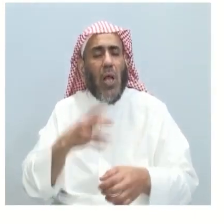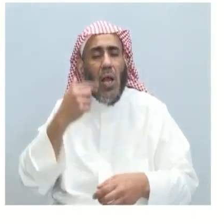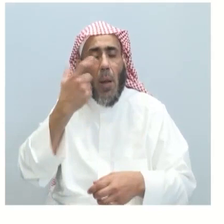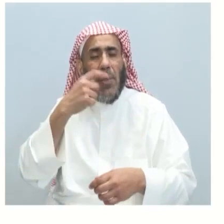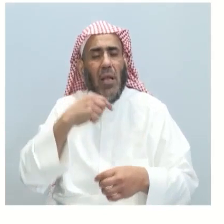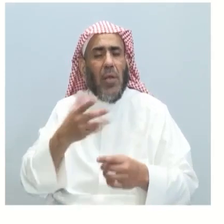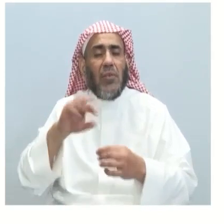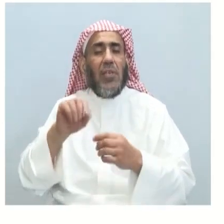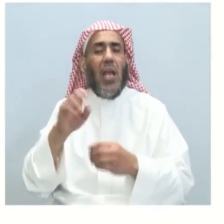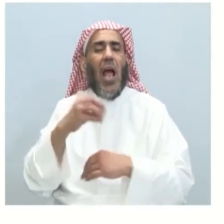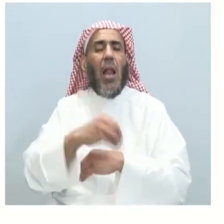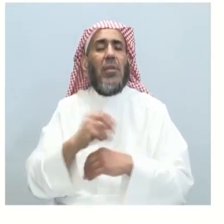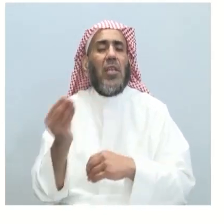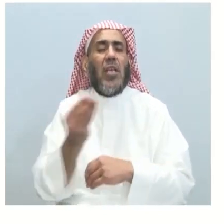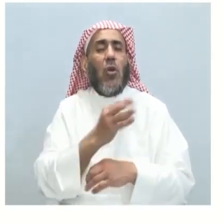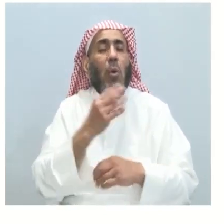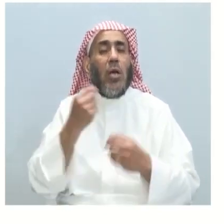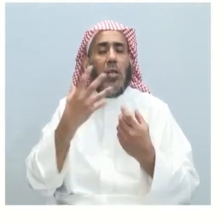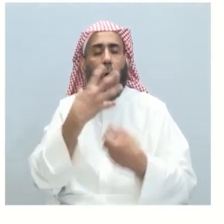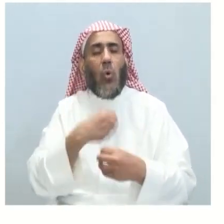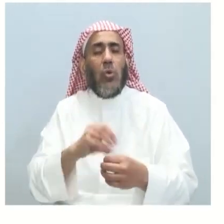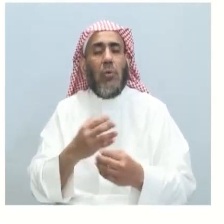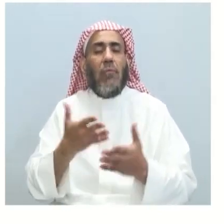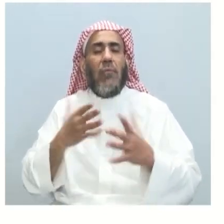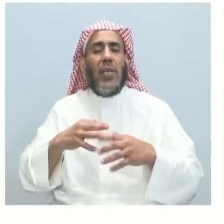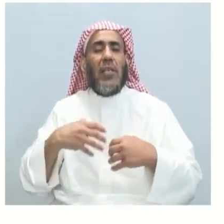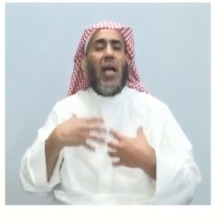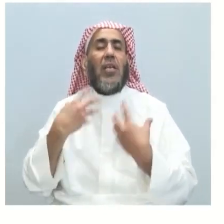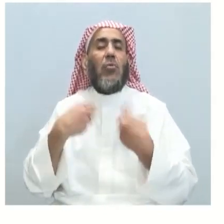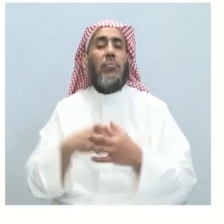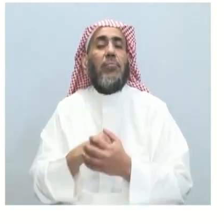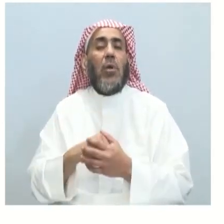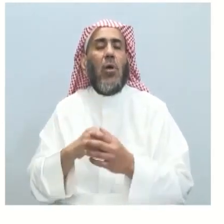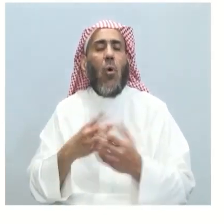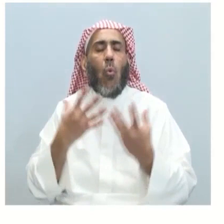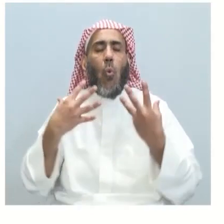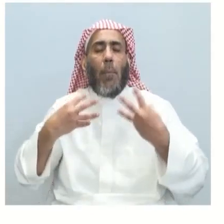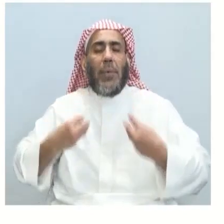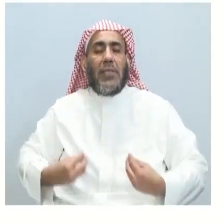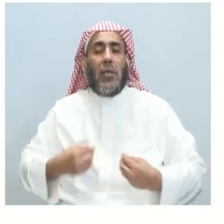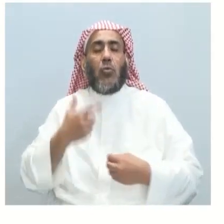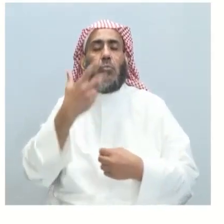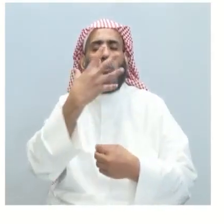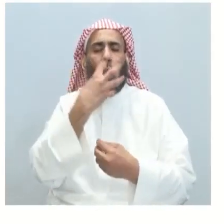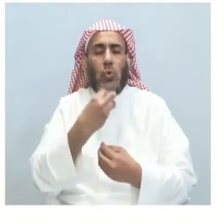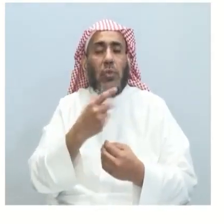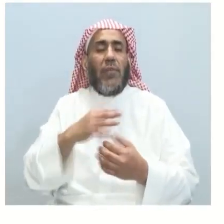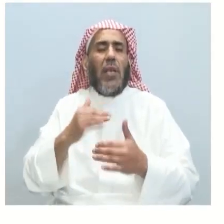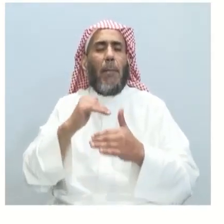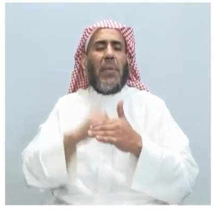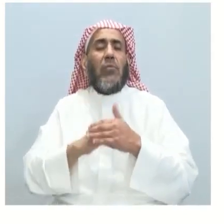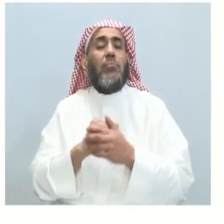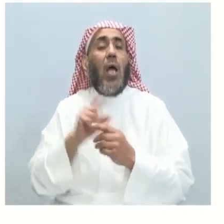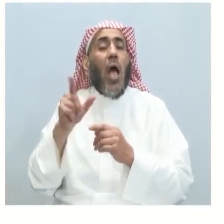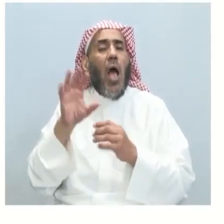اجفان المساكين هم اطلقوا الحزن فارتاحت جوانحهم وما استرحت بحزن في مدفون